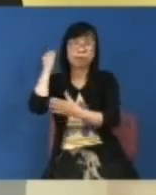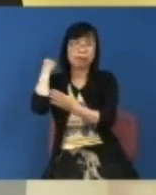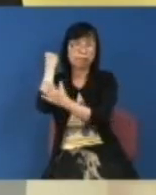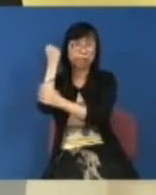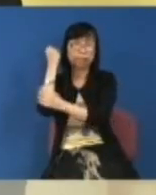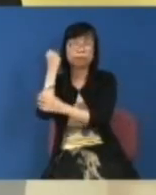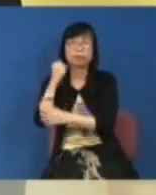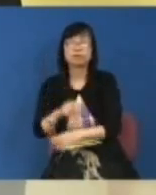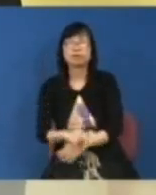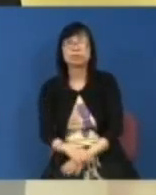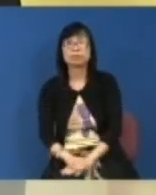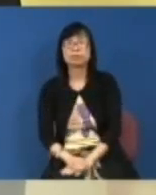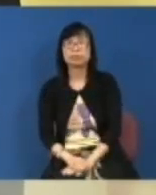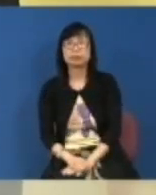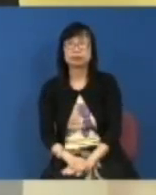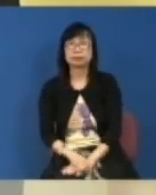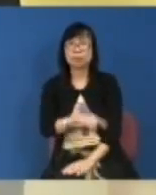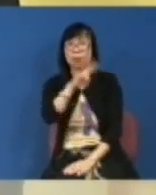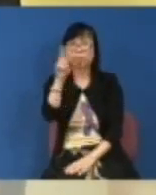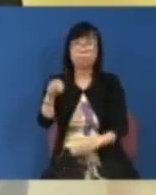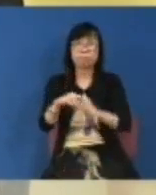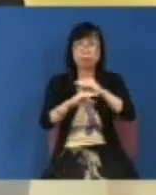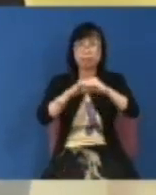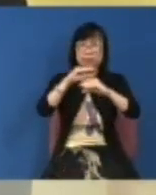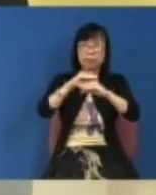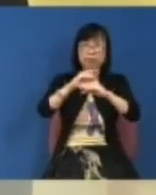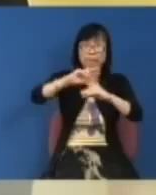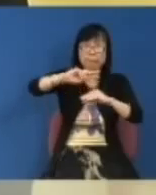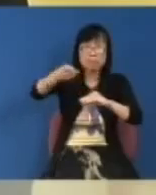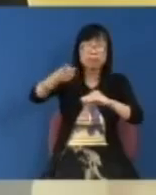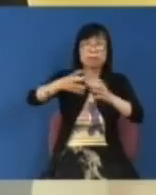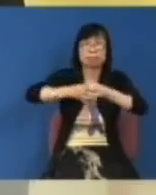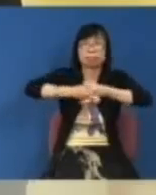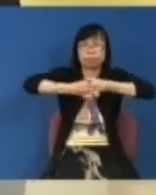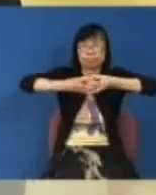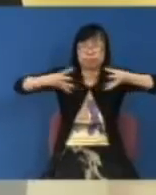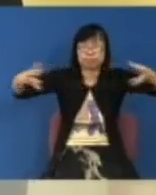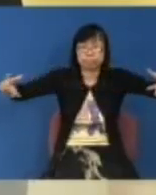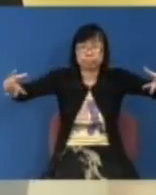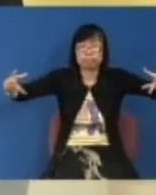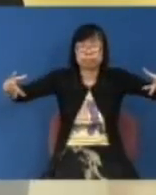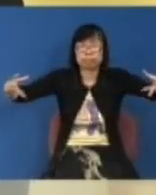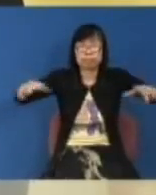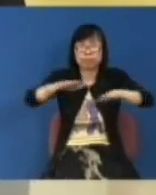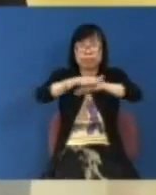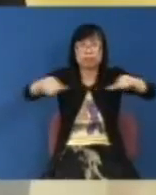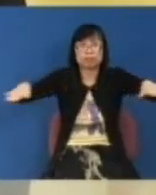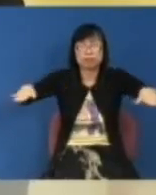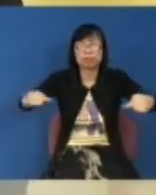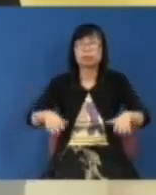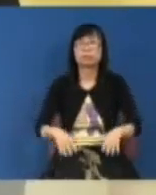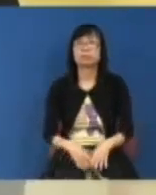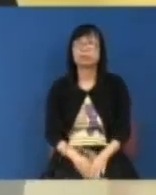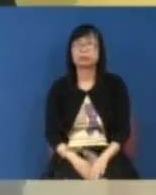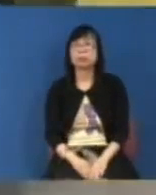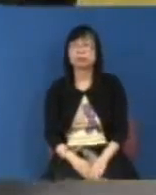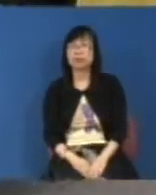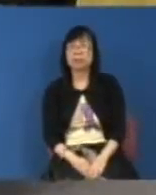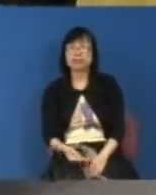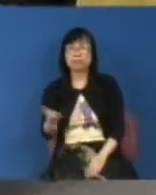就揾佢同民建聯形成一個最大嘅平台。做一個吸，即係抌圖章。 咪即係一兩年前講